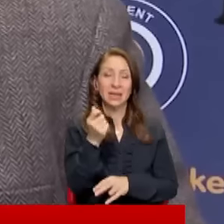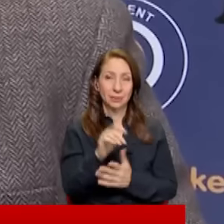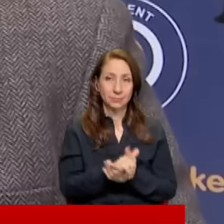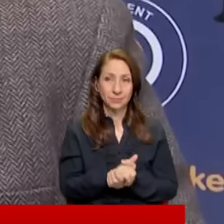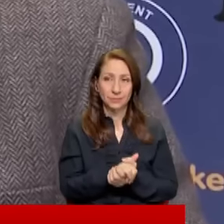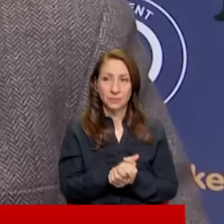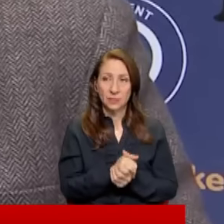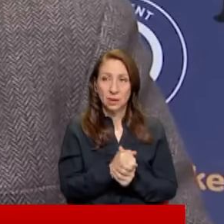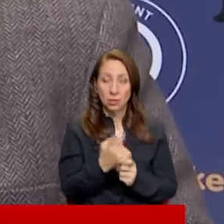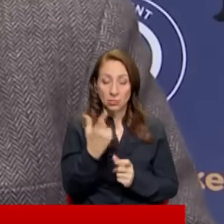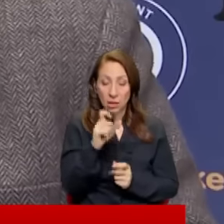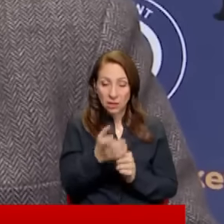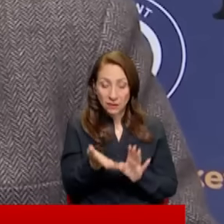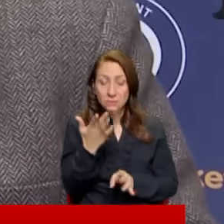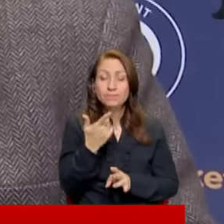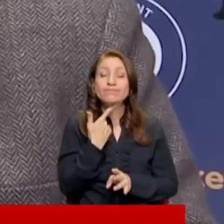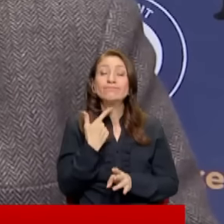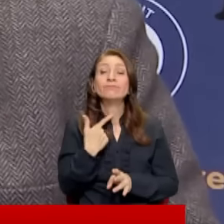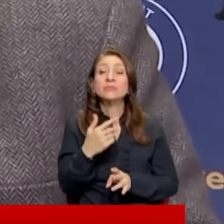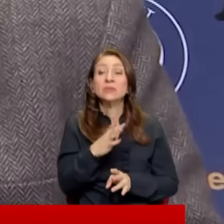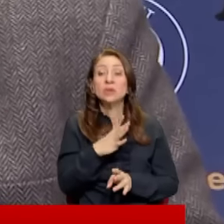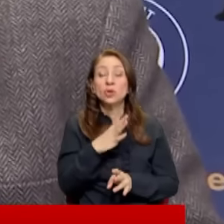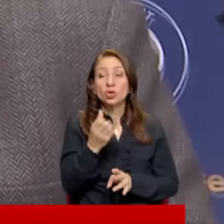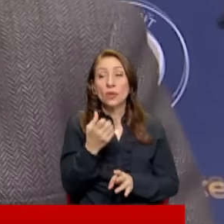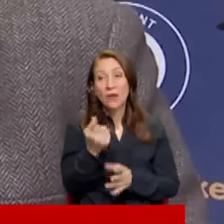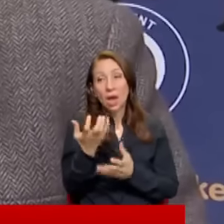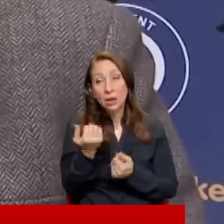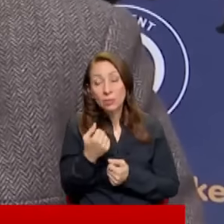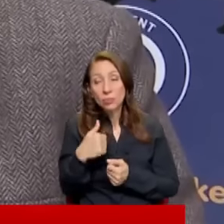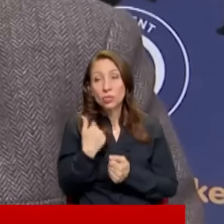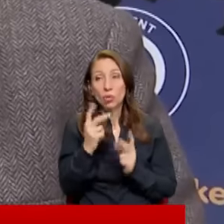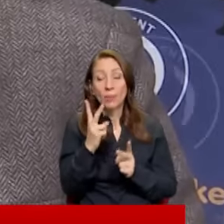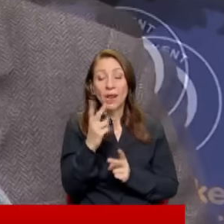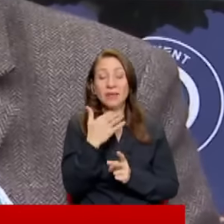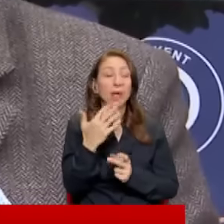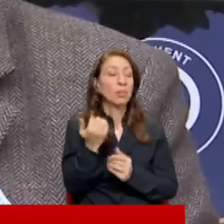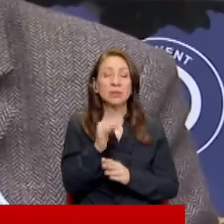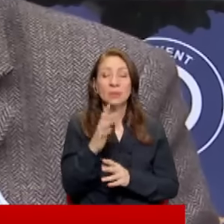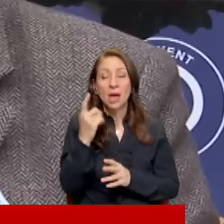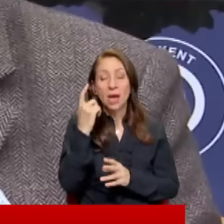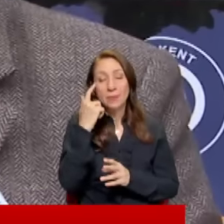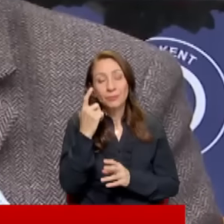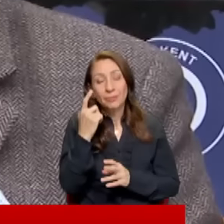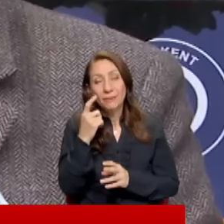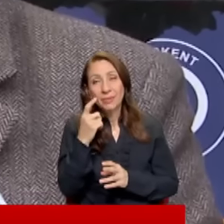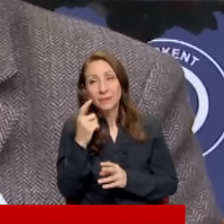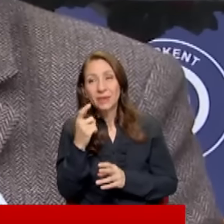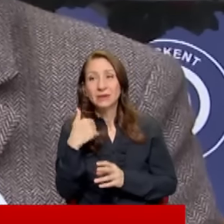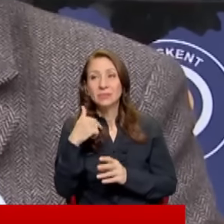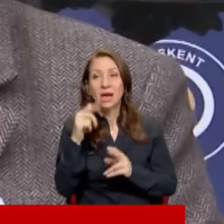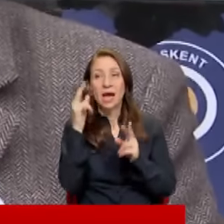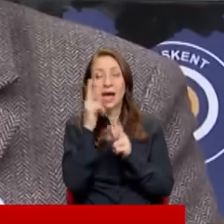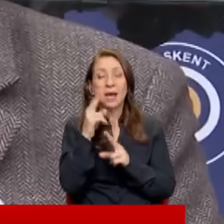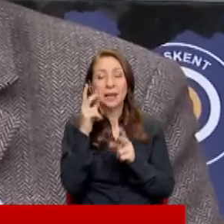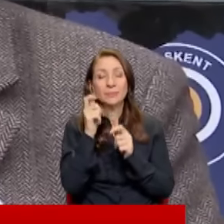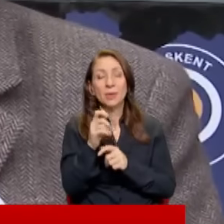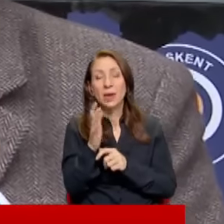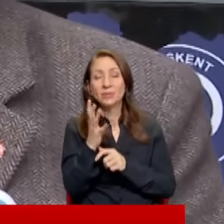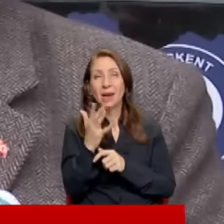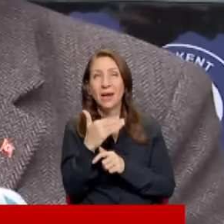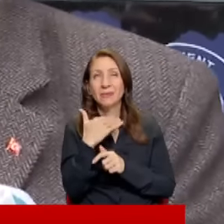L bir ay geçti canımız istedi köfte aldım normal bir et almadım aklıma düşürdünüz şimdi hayalini kuracağım